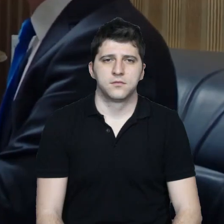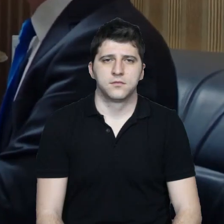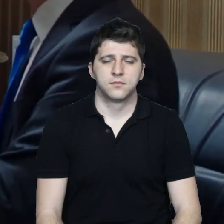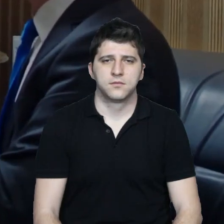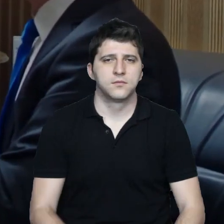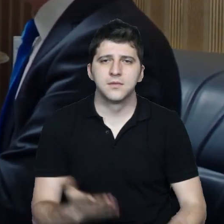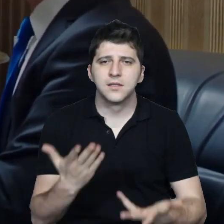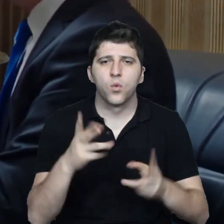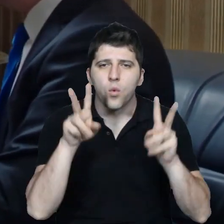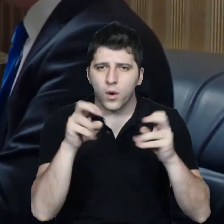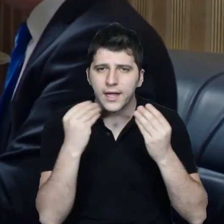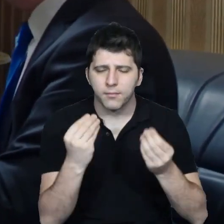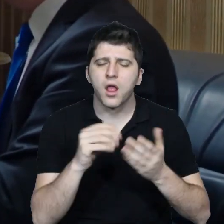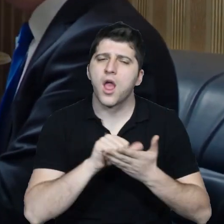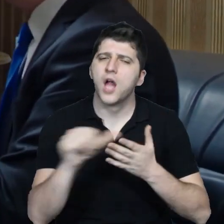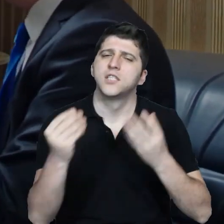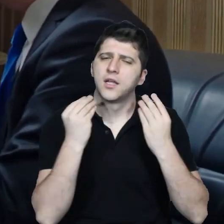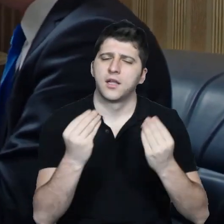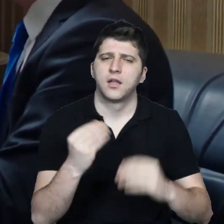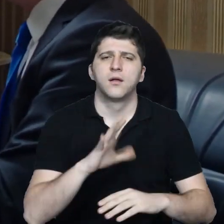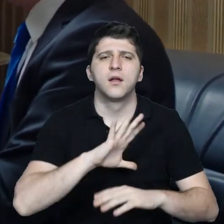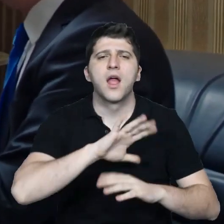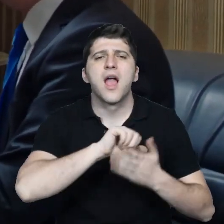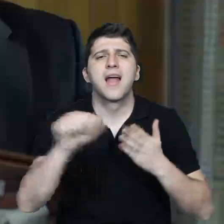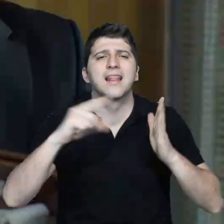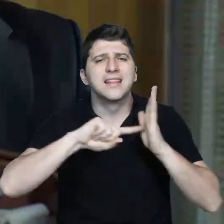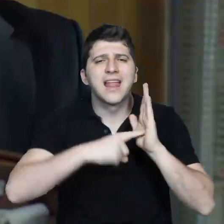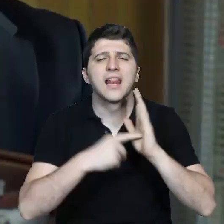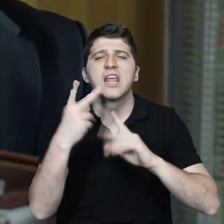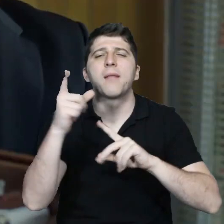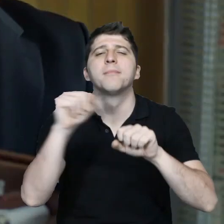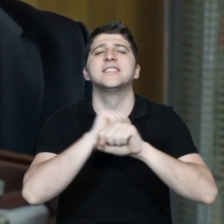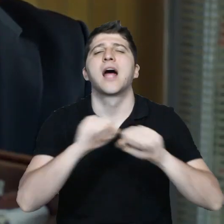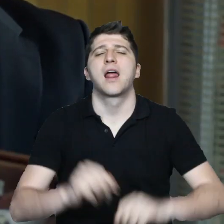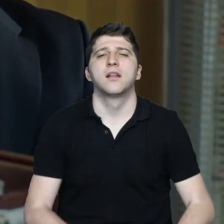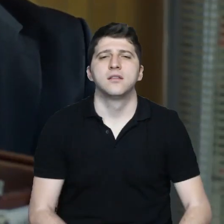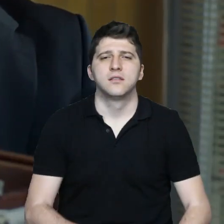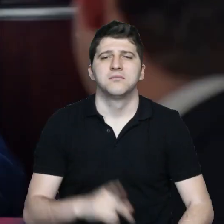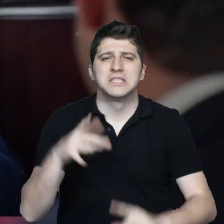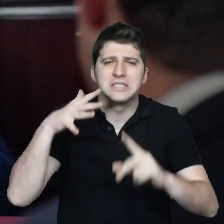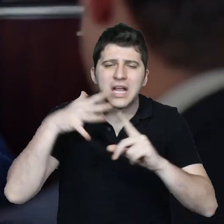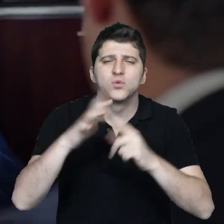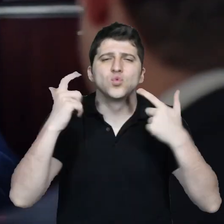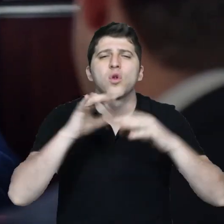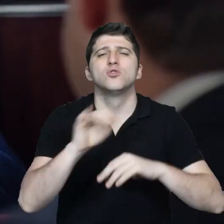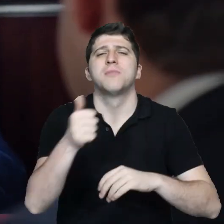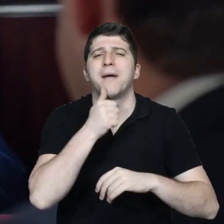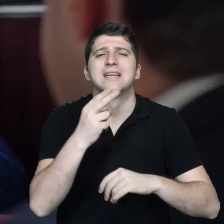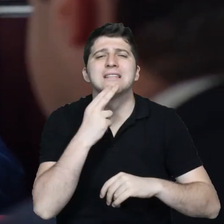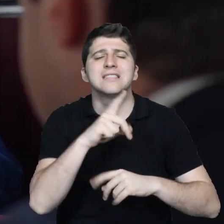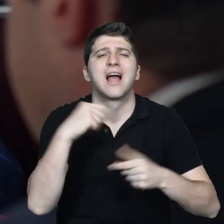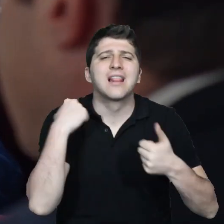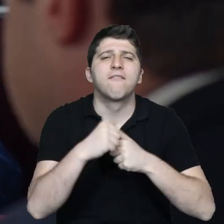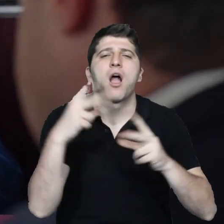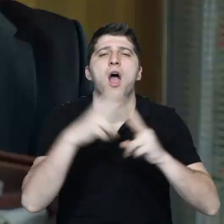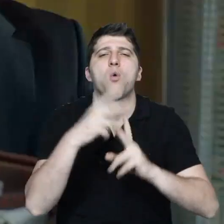Hangi aşamadayız? Her şey yolunda efendim. Bütün deliller İbrahim'in aleyhinde. Saldırgan ve sorumsuz bir baba. Kızları da kendisi gibi